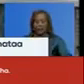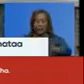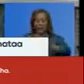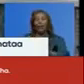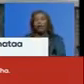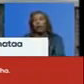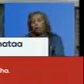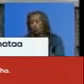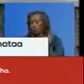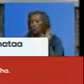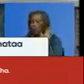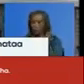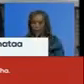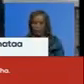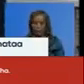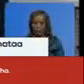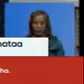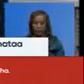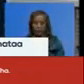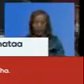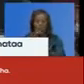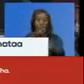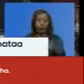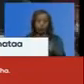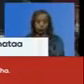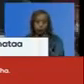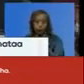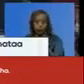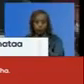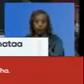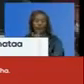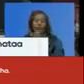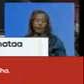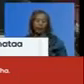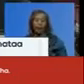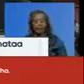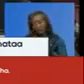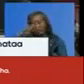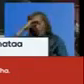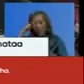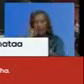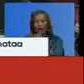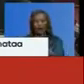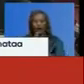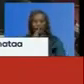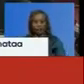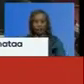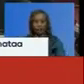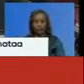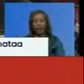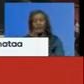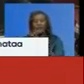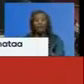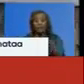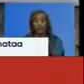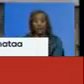መሆኑን ያመላክታል። ወቅቱ ከስህተታችን ተምረን አገራችንን የምንክስበት